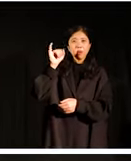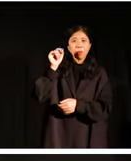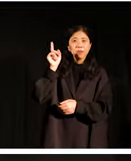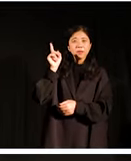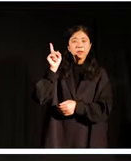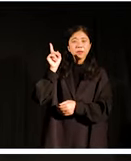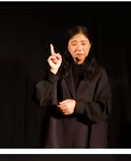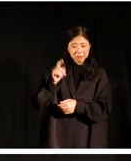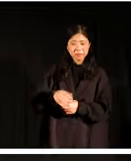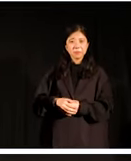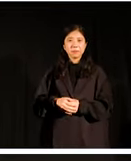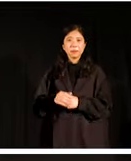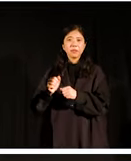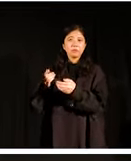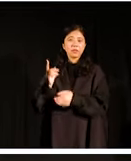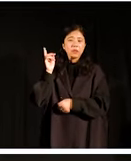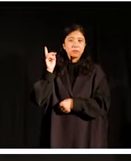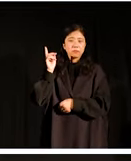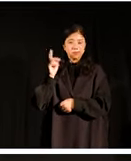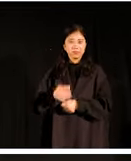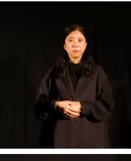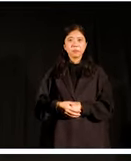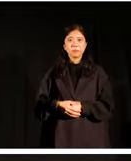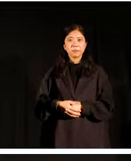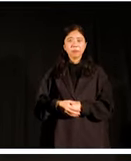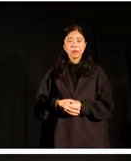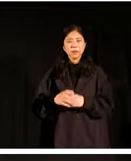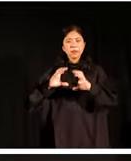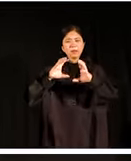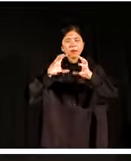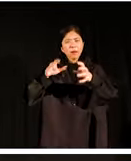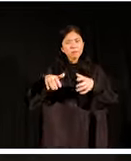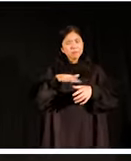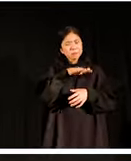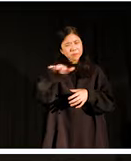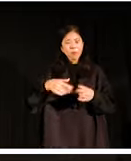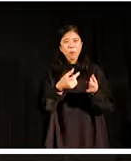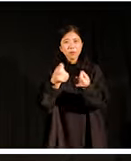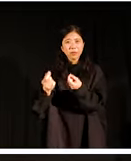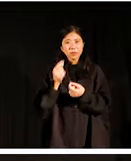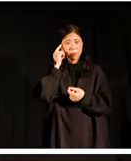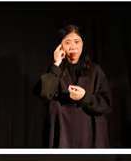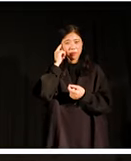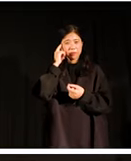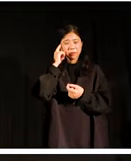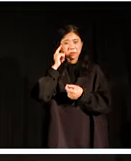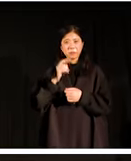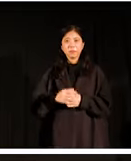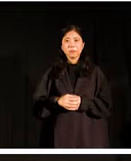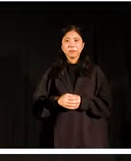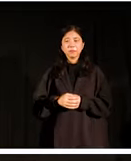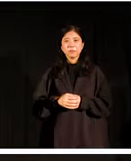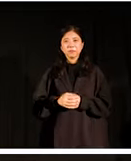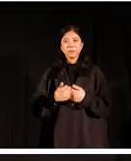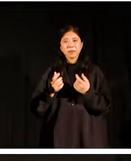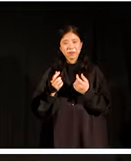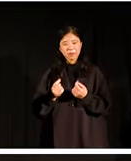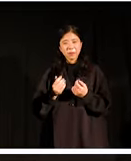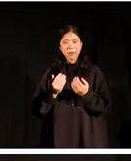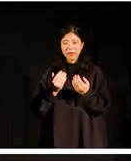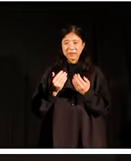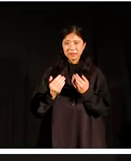ことだから多分まどこもね世界教祖だと思いますまそれで沖縄のこはっきりとしっかりとこれ